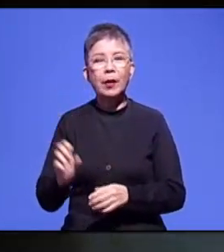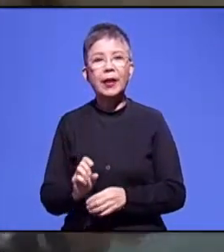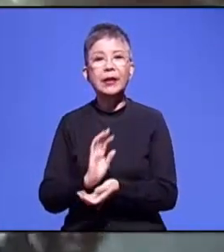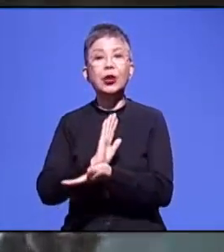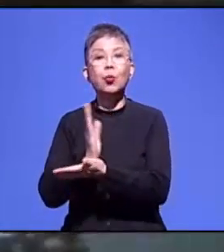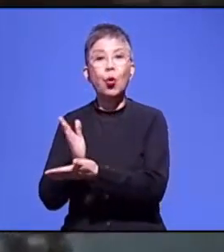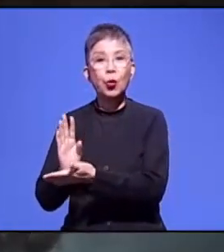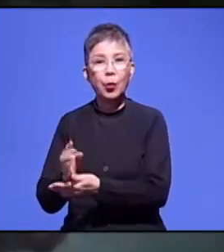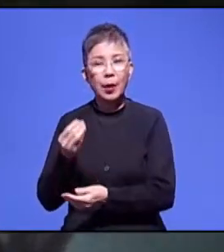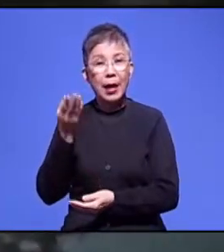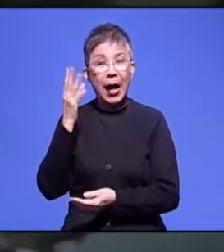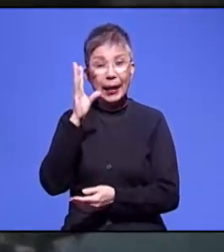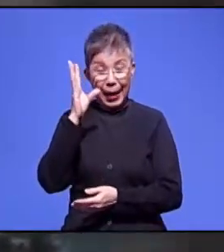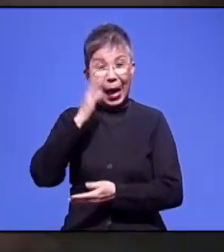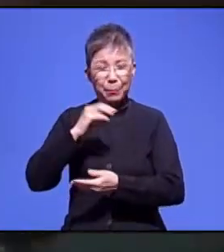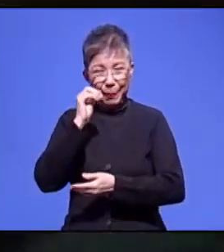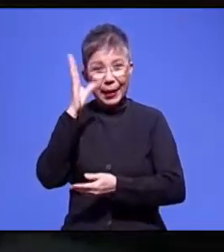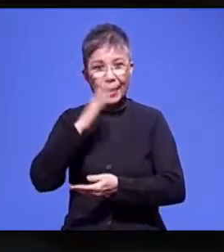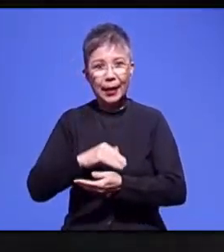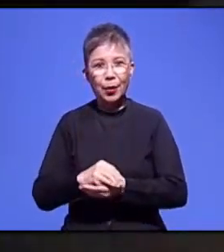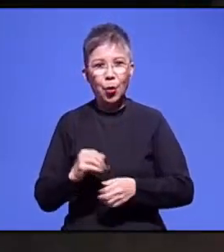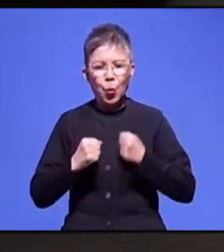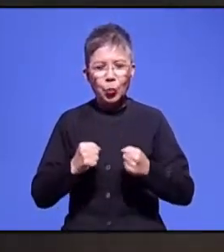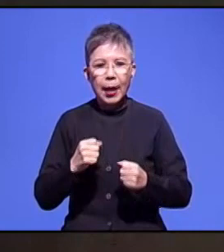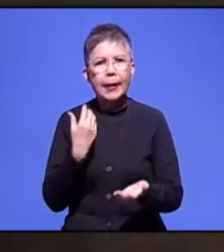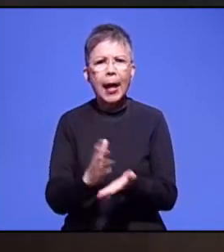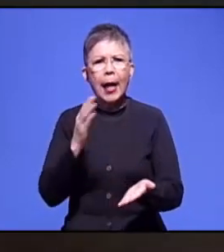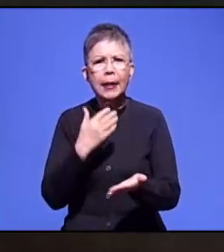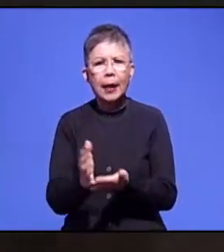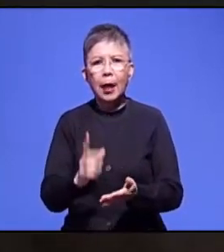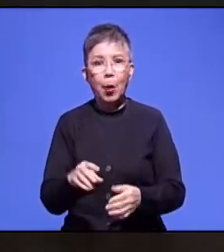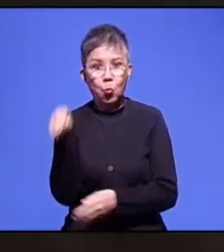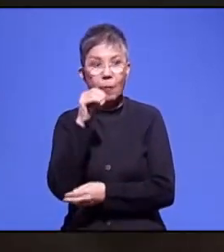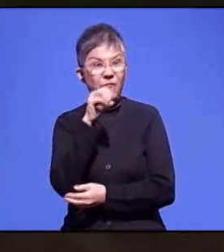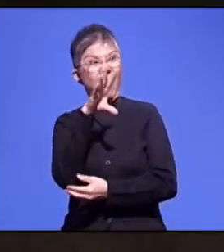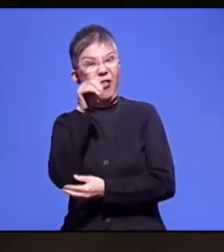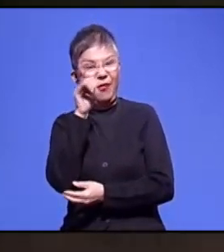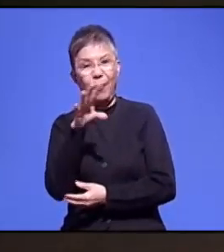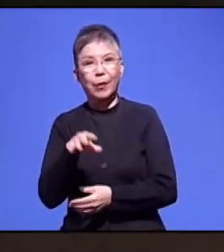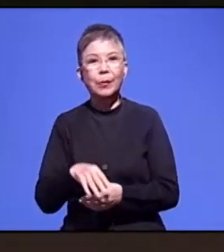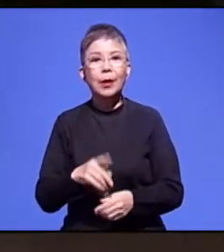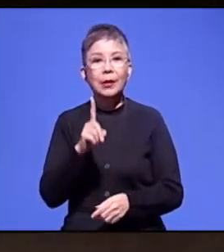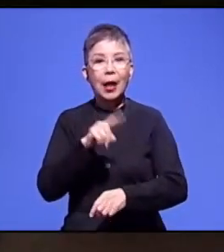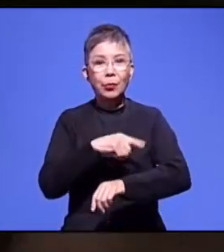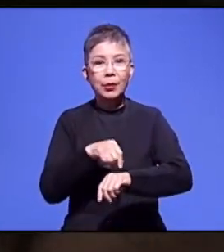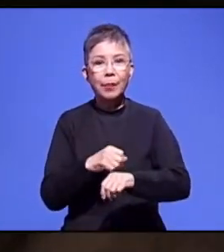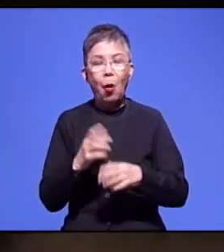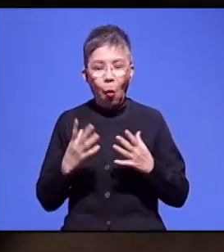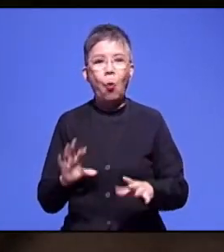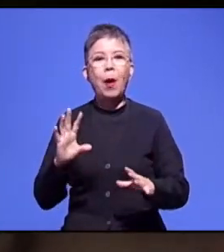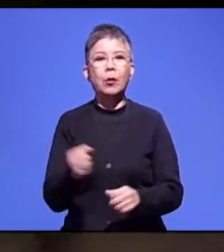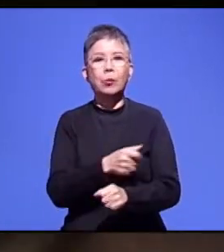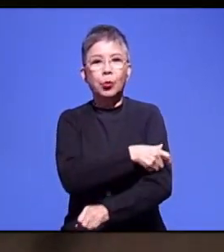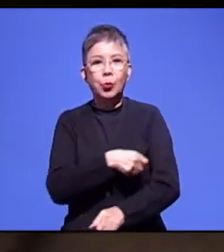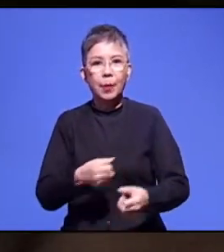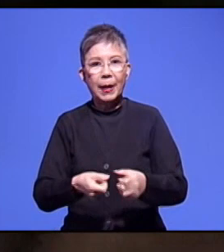Bondo, Rabu pagi. Beberapa kali upaya penangkapan gagal karena ular berontak. Setelah 1 jam, ular diamankan setelah